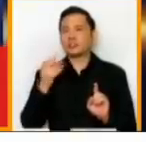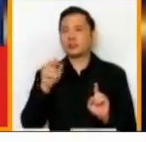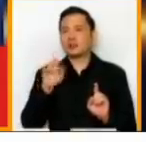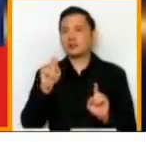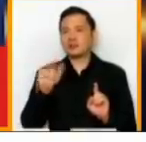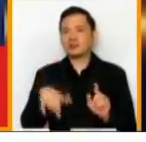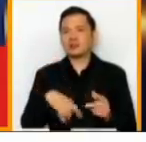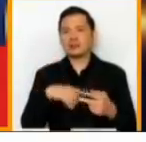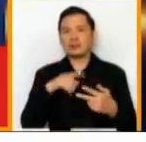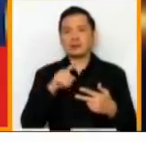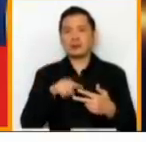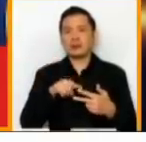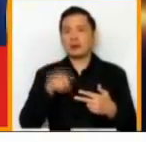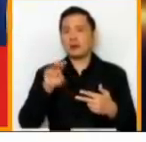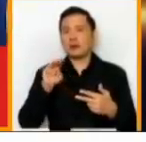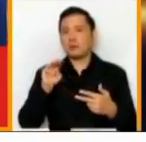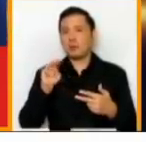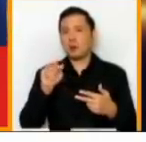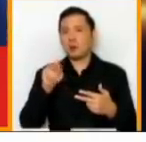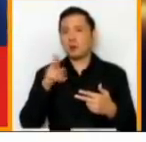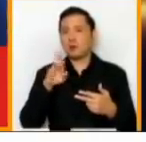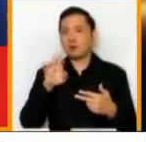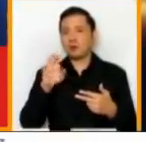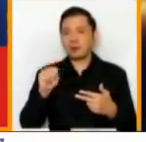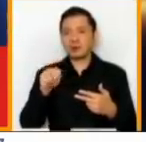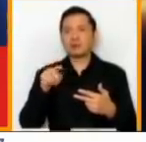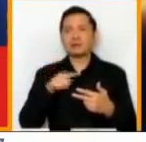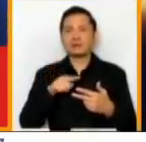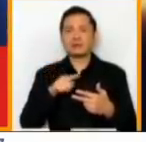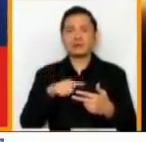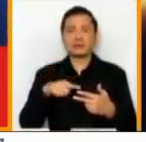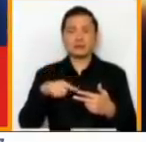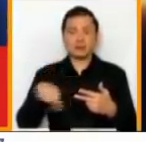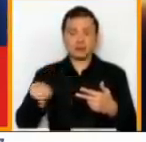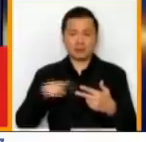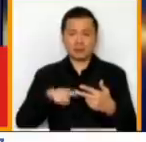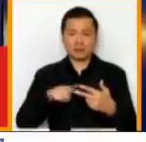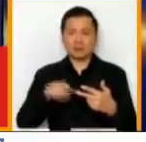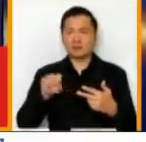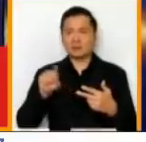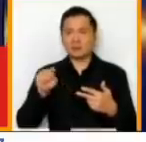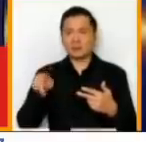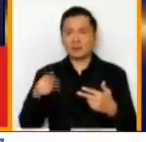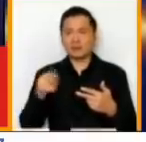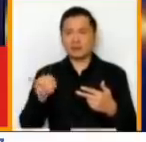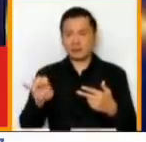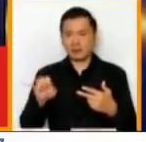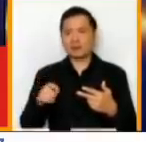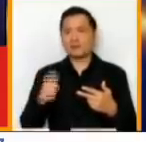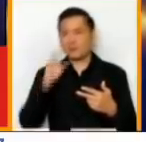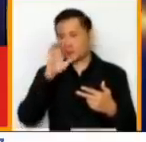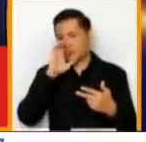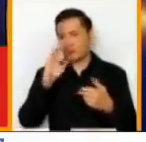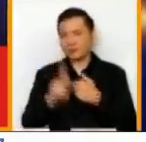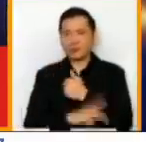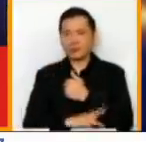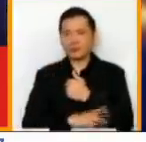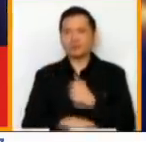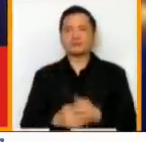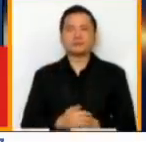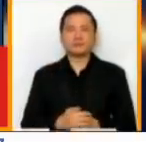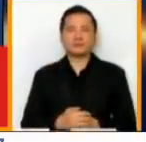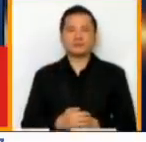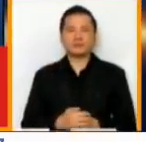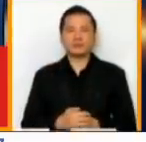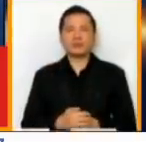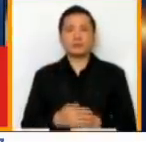Maureen Robovitz at second runner-up si Steffi Aberasturi ng Cebu Province. Bago tuloy ang ipasa ang